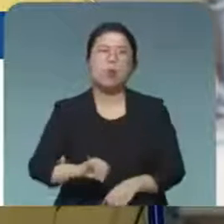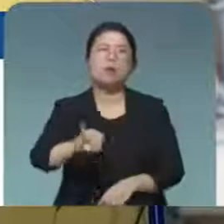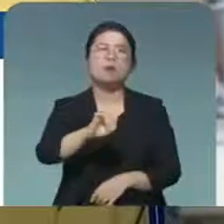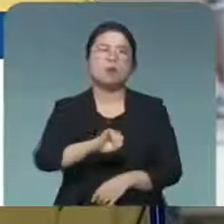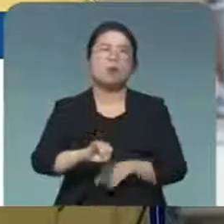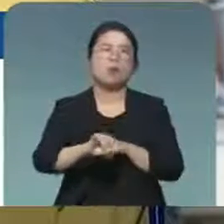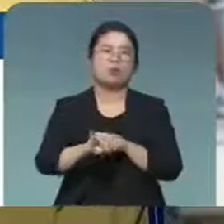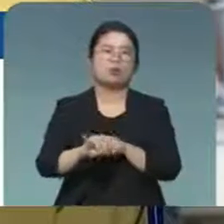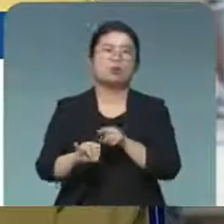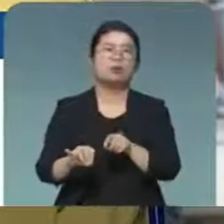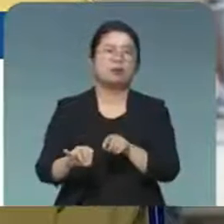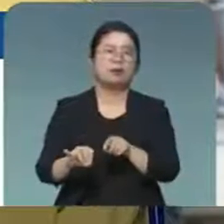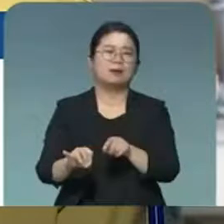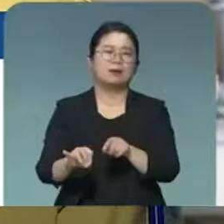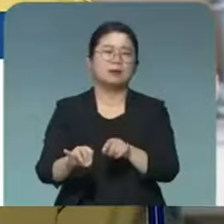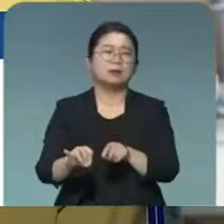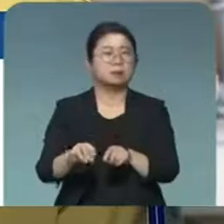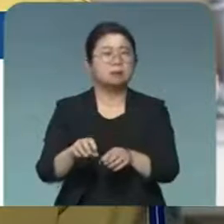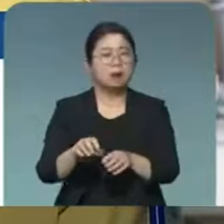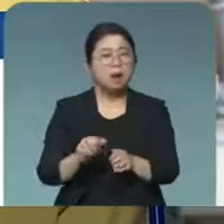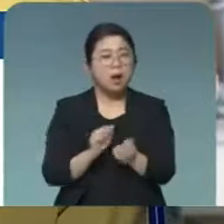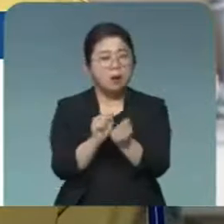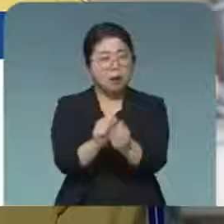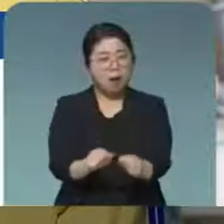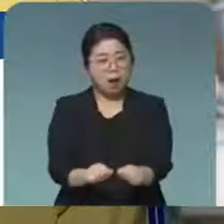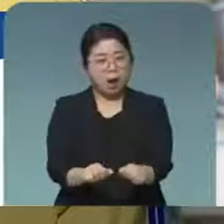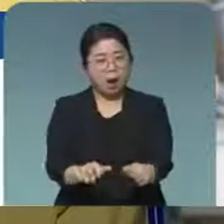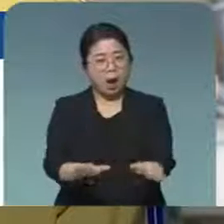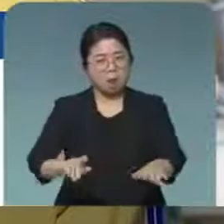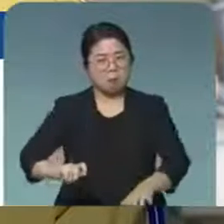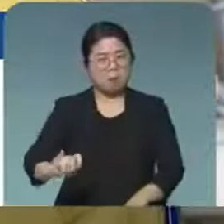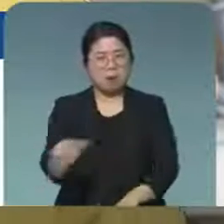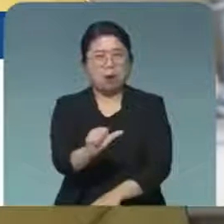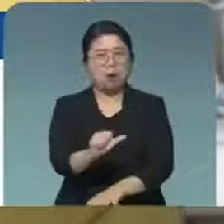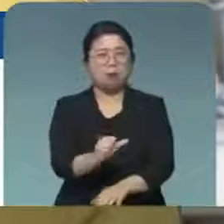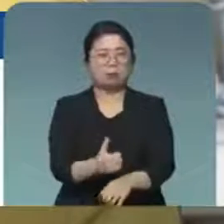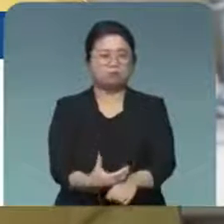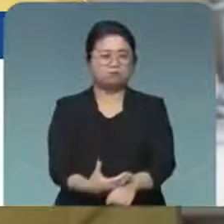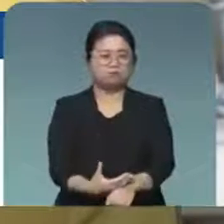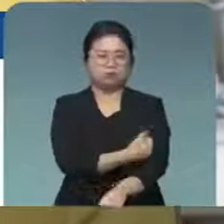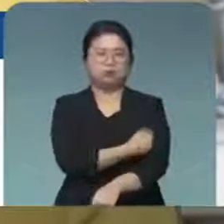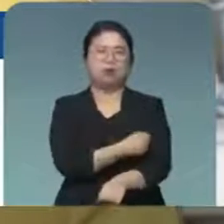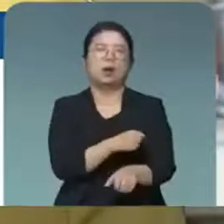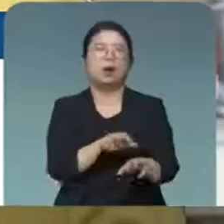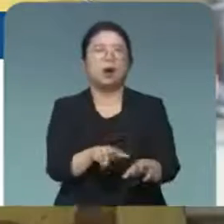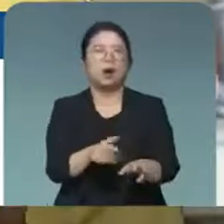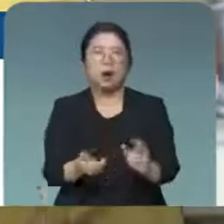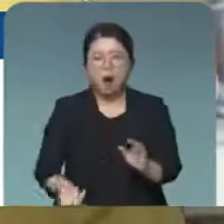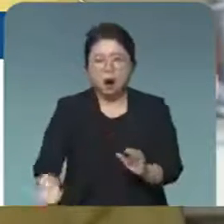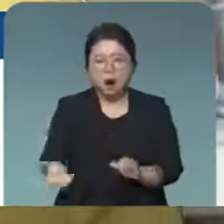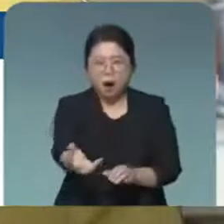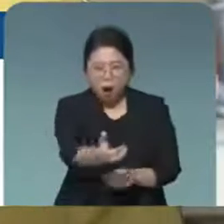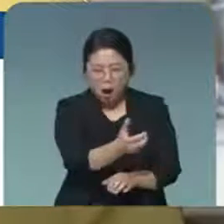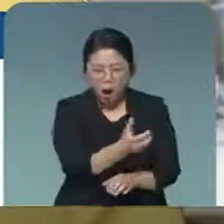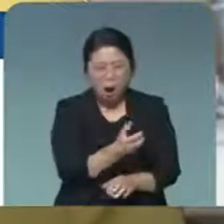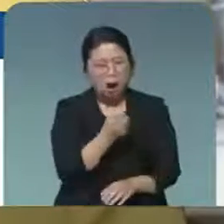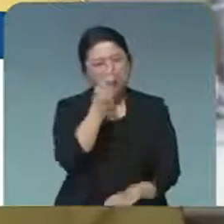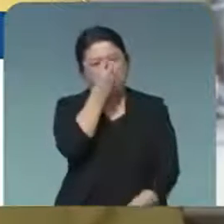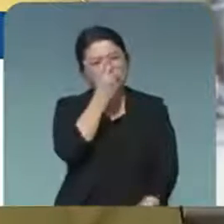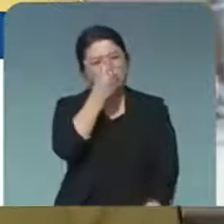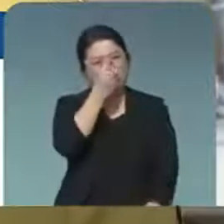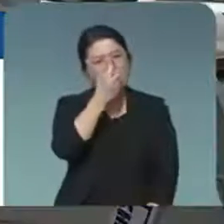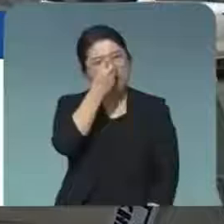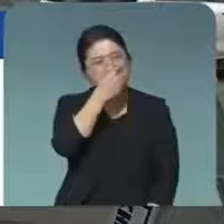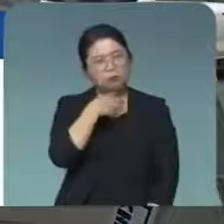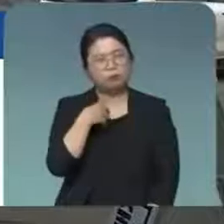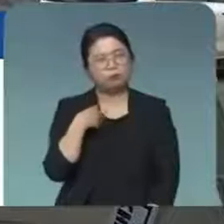지금 추정은 되는데 오미크론이 상당히 지금 그 속도가 전파 속도가 빠르다 보니까 역학이